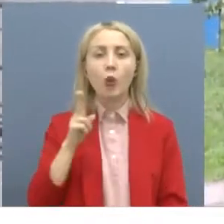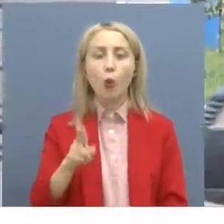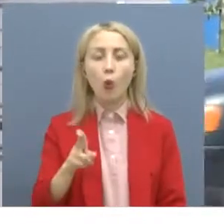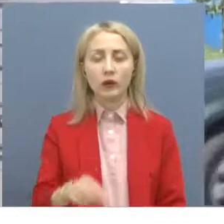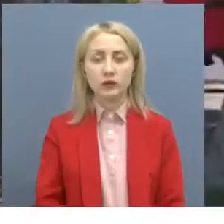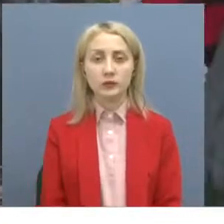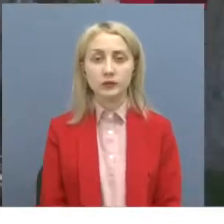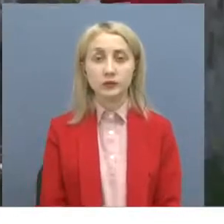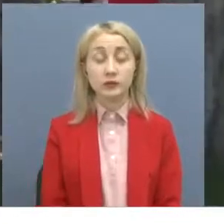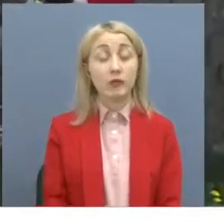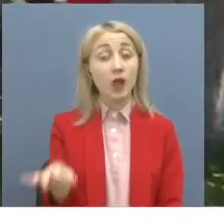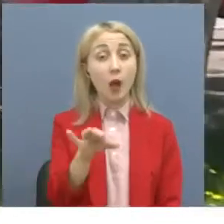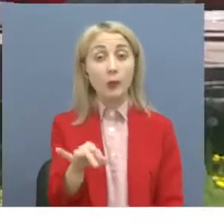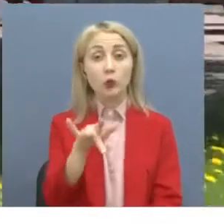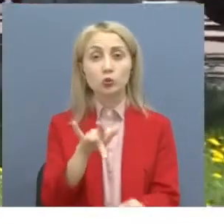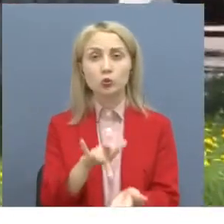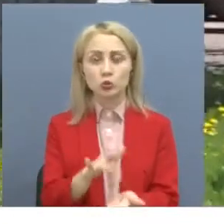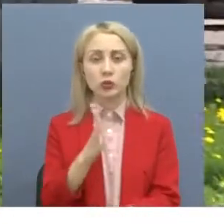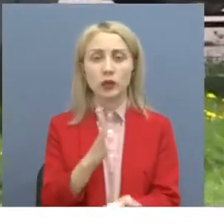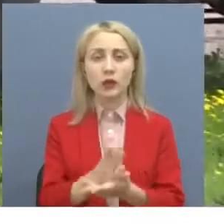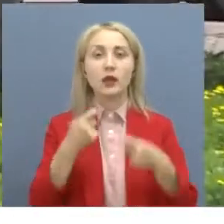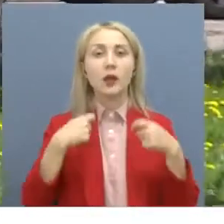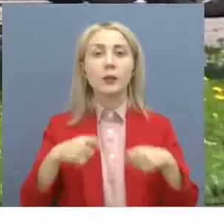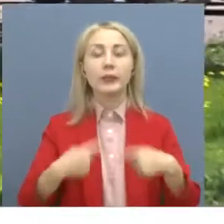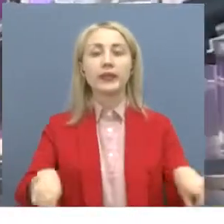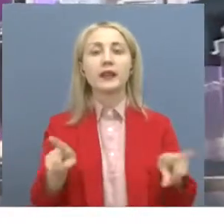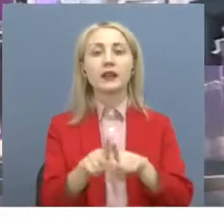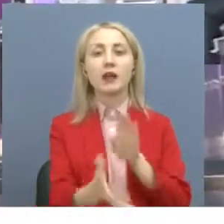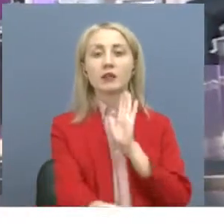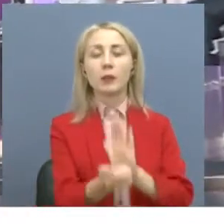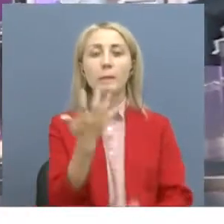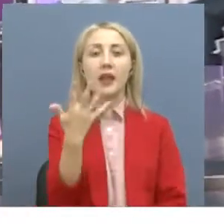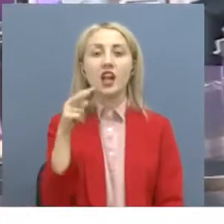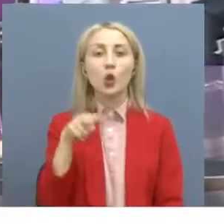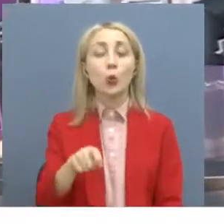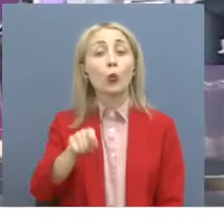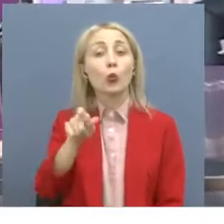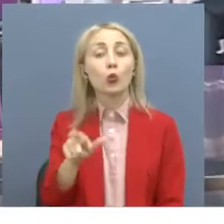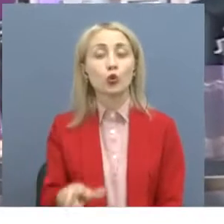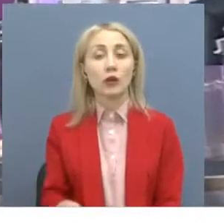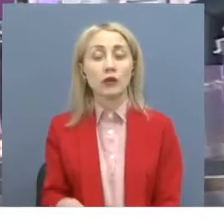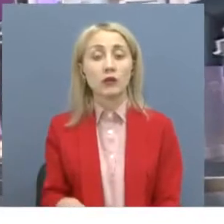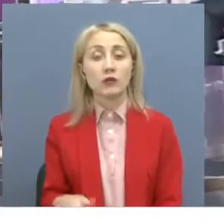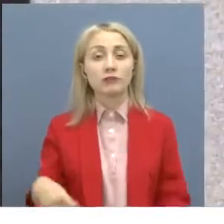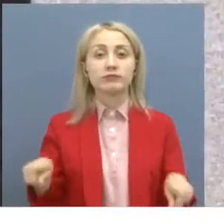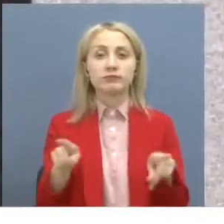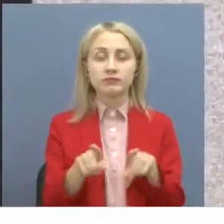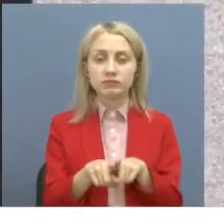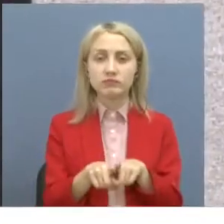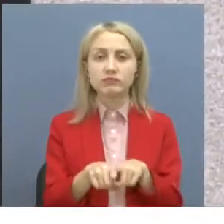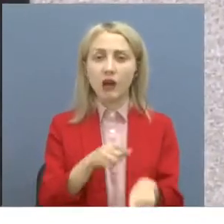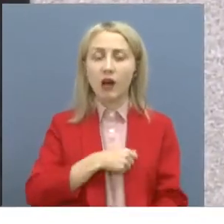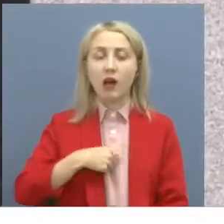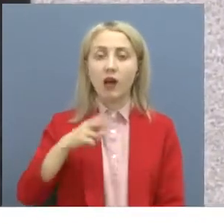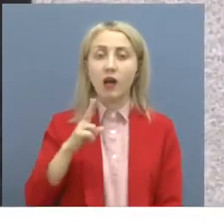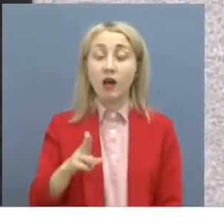сауда орындарынан жоғарыда аталған ащы су құйылған бөтелкелер тәркіленді. Күмәнді сұйықтықты сатқан немесе ол жайында мәліметті жасырған